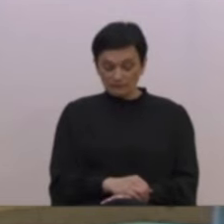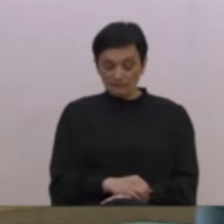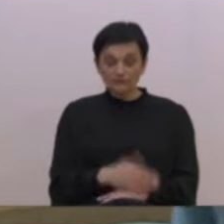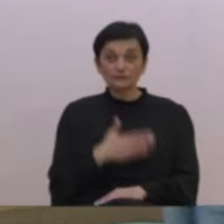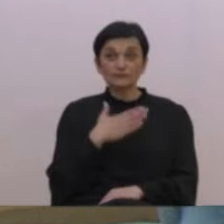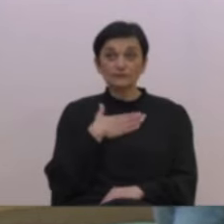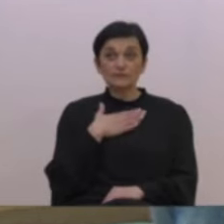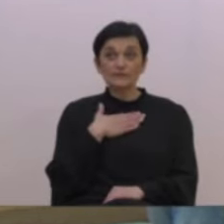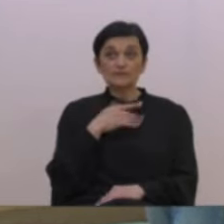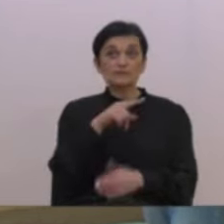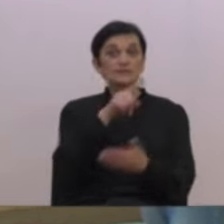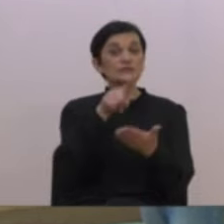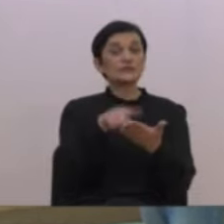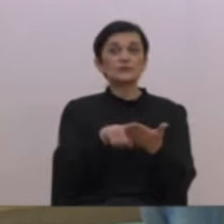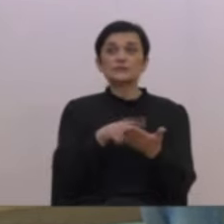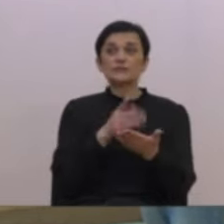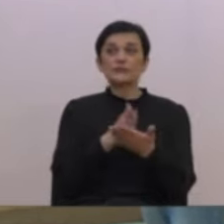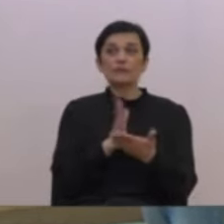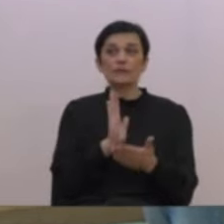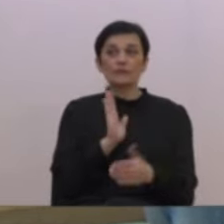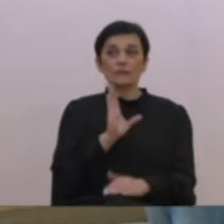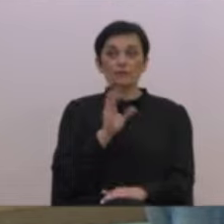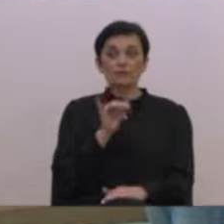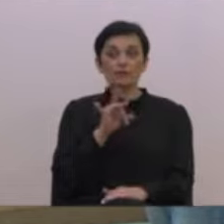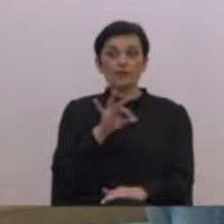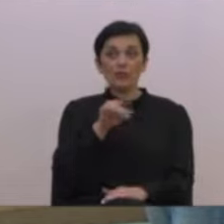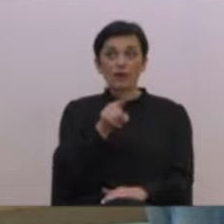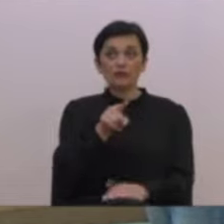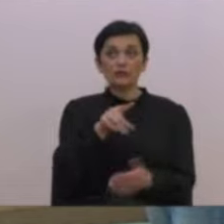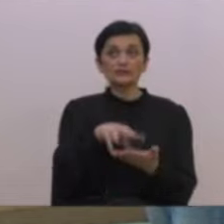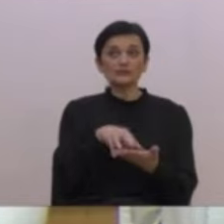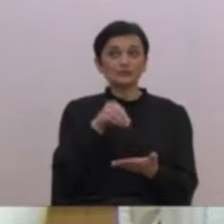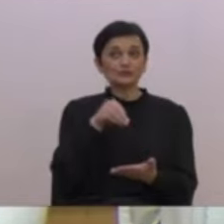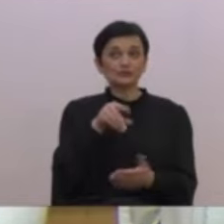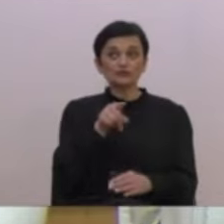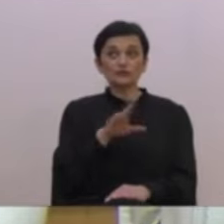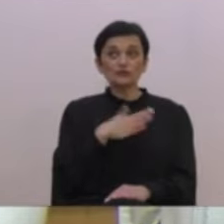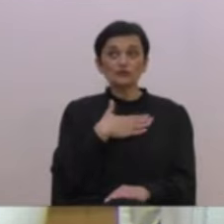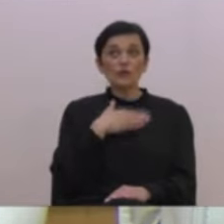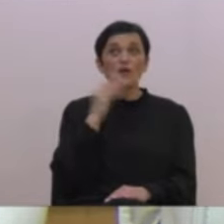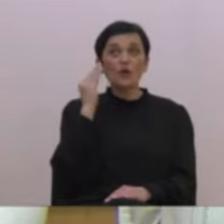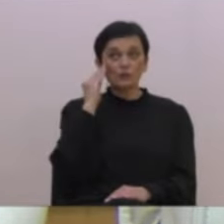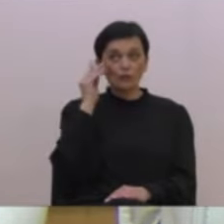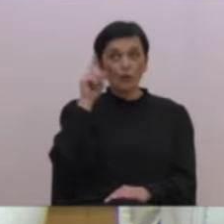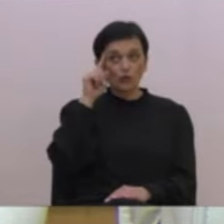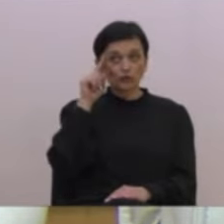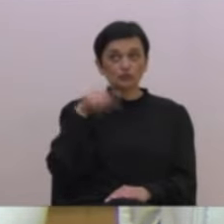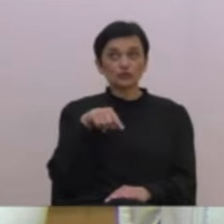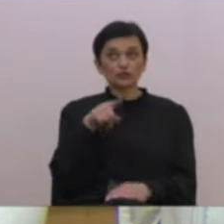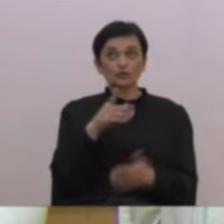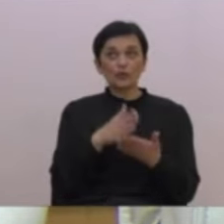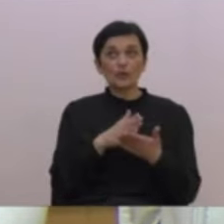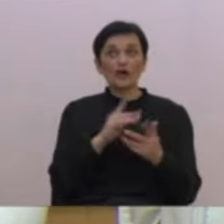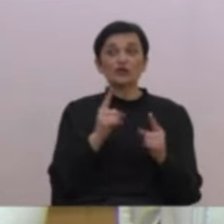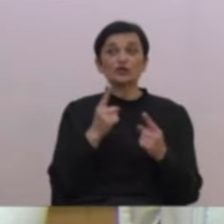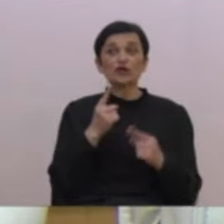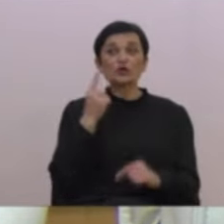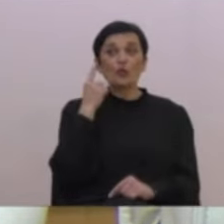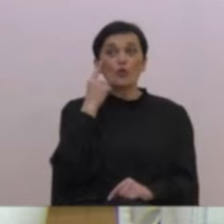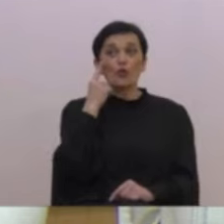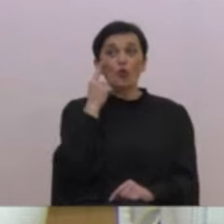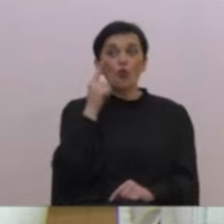მე კითხვა არა მაქვს სანდროსთან, არც გირჩთან. ჩემი პოზიცია ცნობილია ამასთან დაკავშირებით, რატომღაც გონიათ,